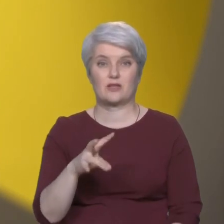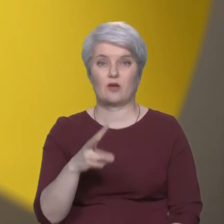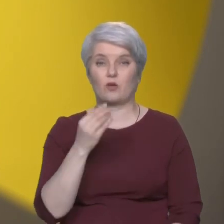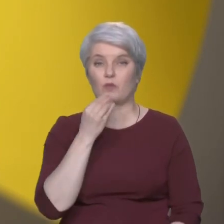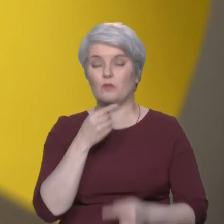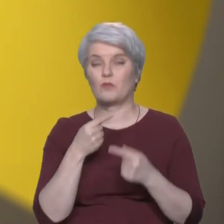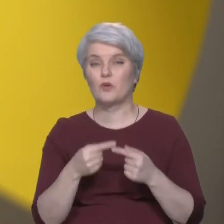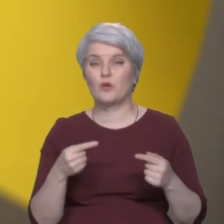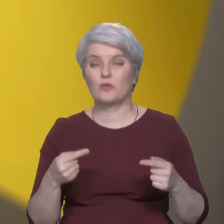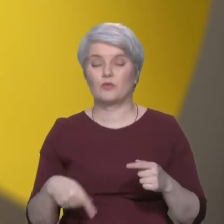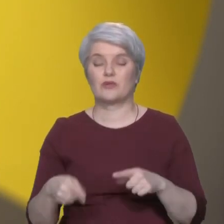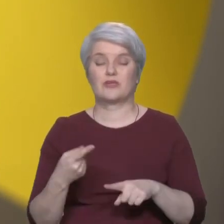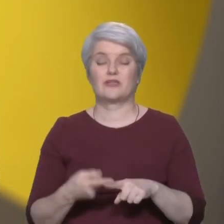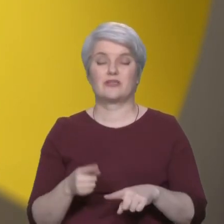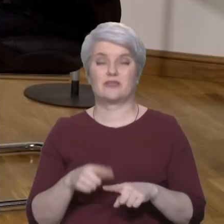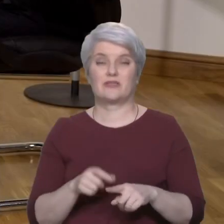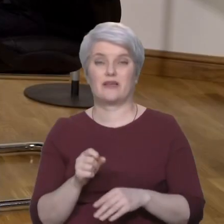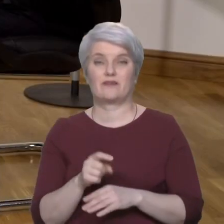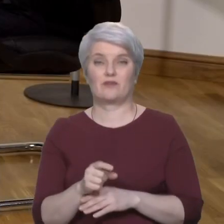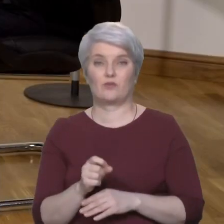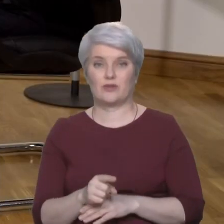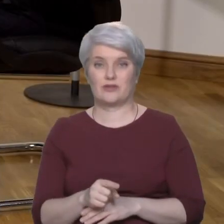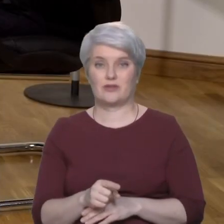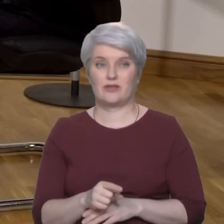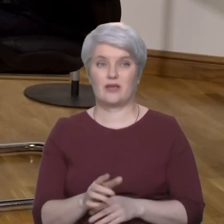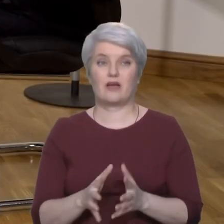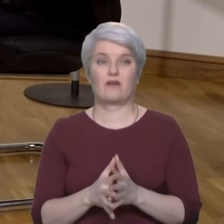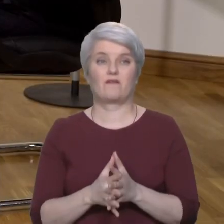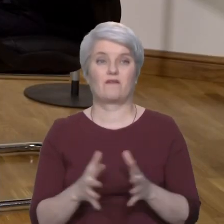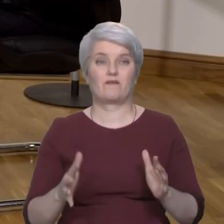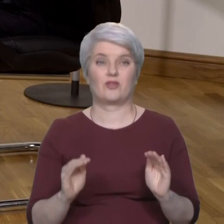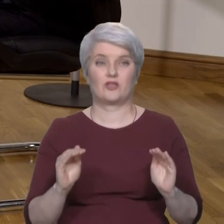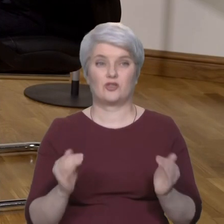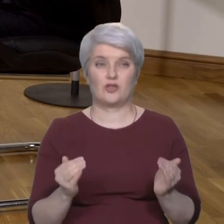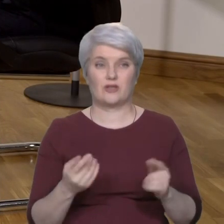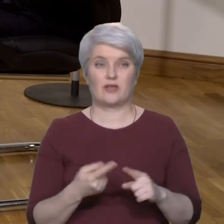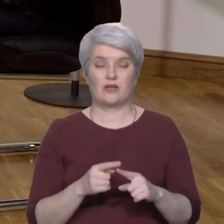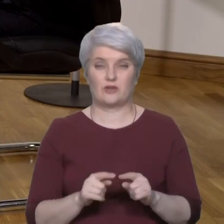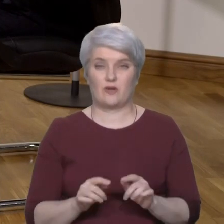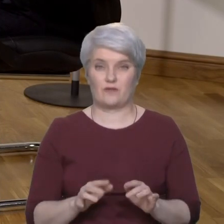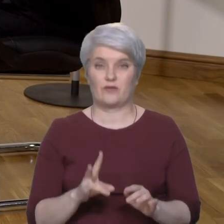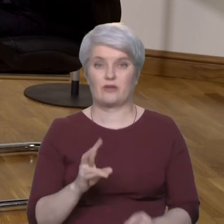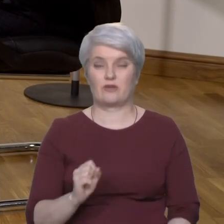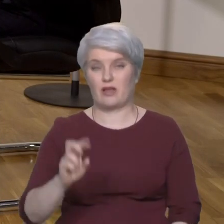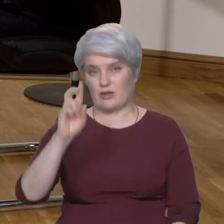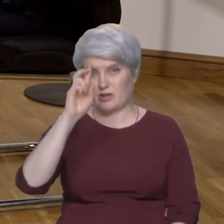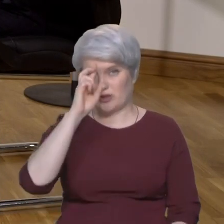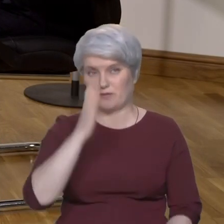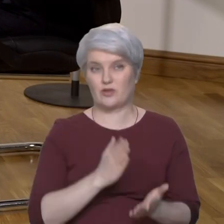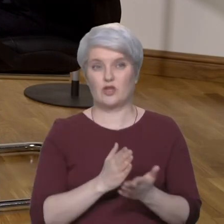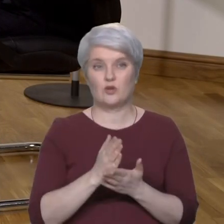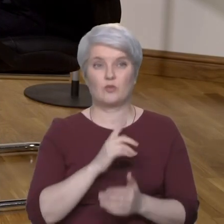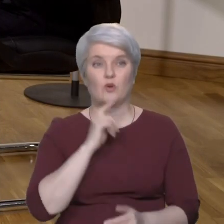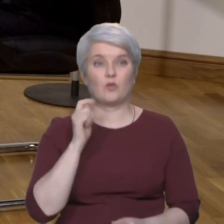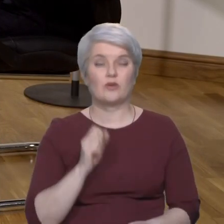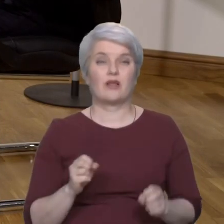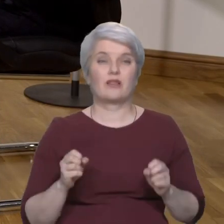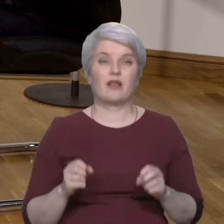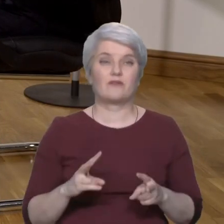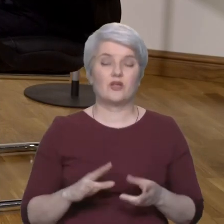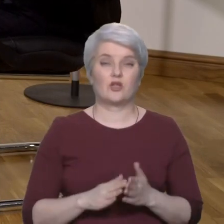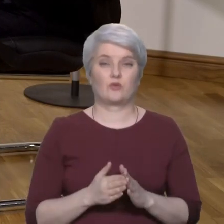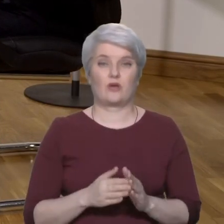І ці всі функції, вони в основному, левова частка цього функціонала лежить на Державній службі України з надзвичайних ситуацій.